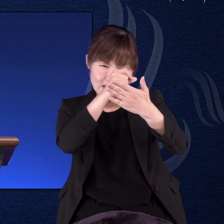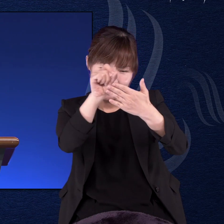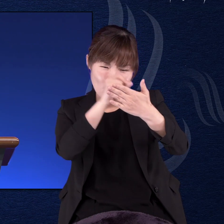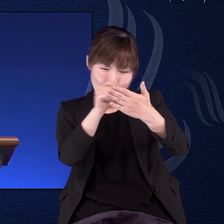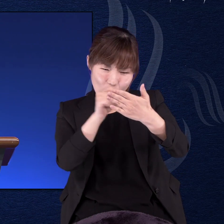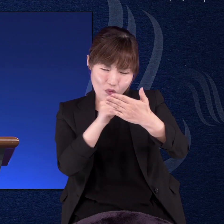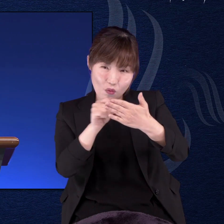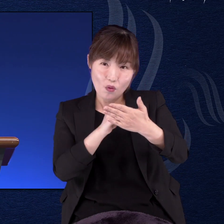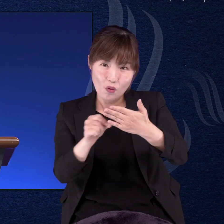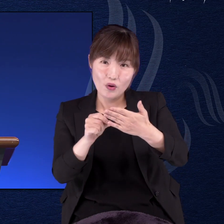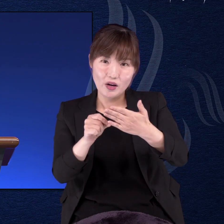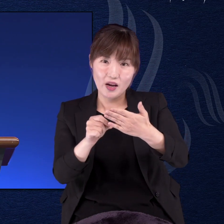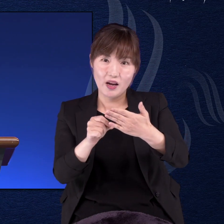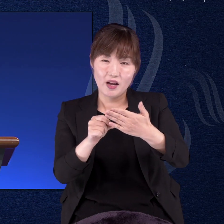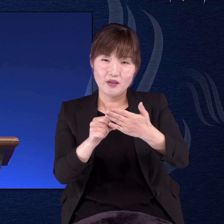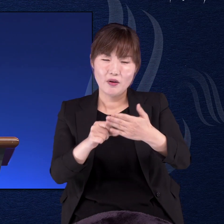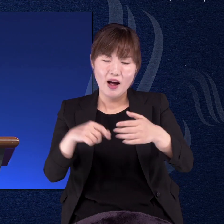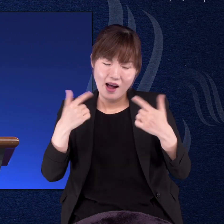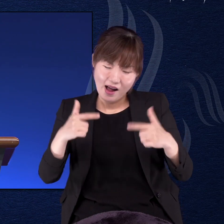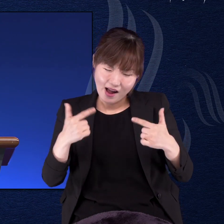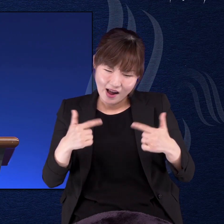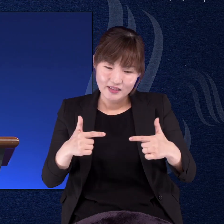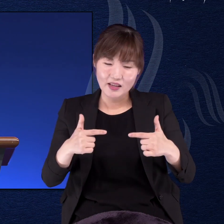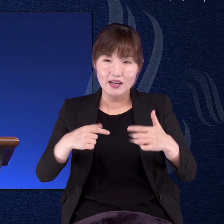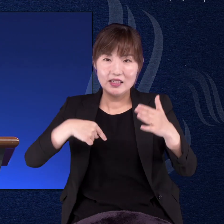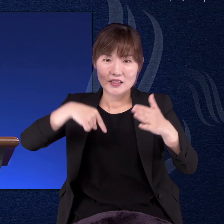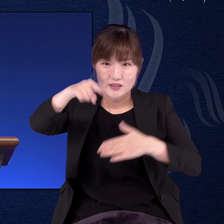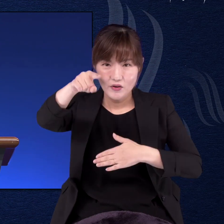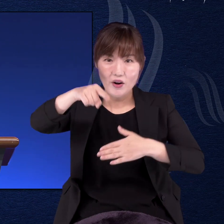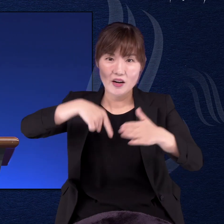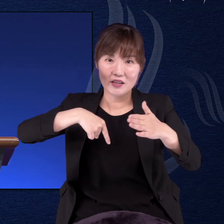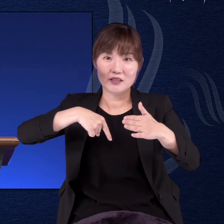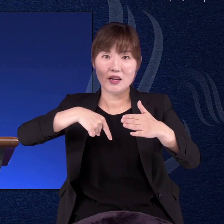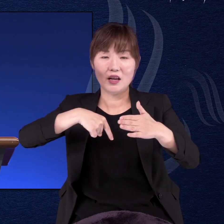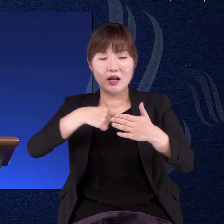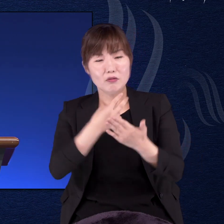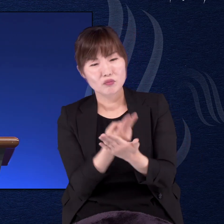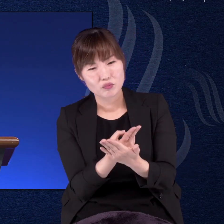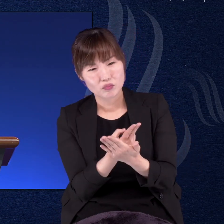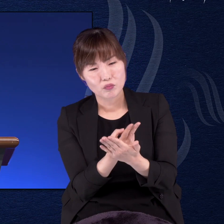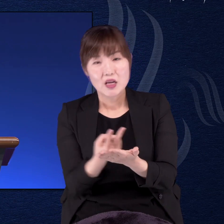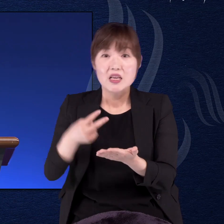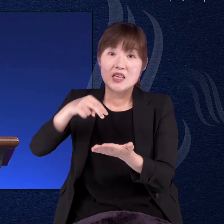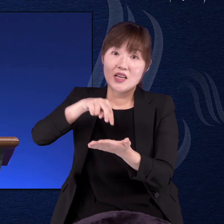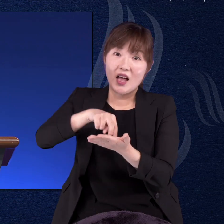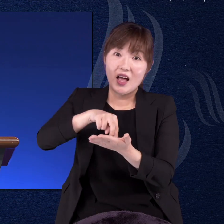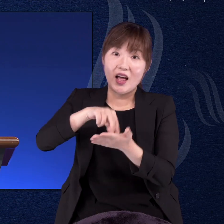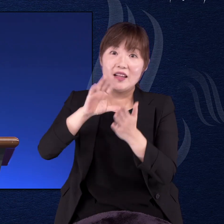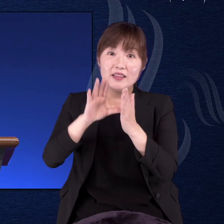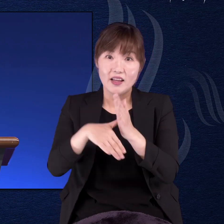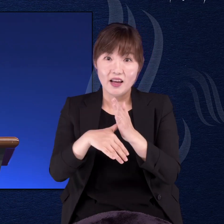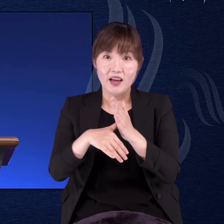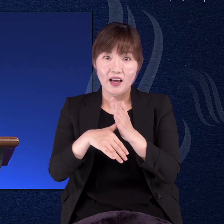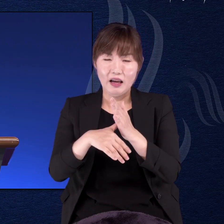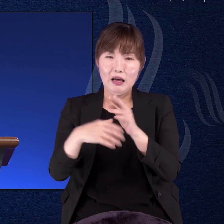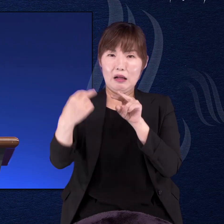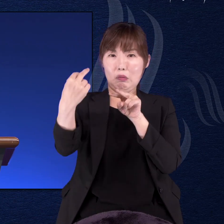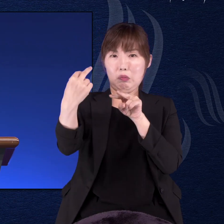항상인 거죠. 항상 나가고 들어올 때, 눕고 일어날 때, 남들도 나를 보고 나도 나를